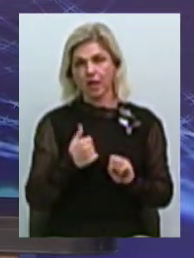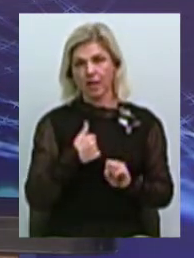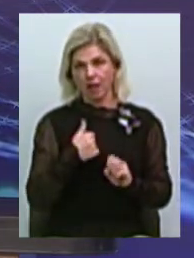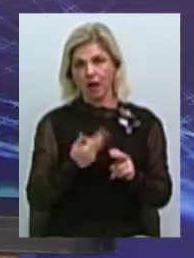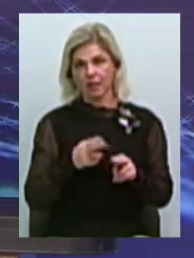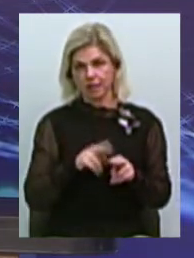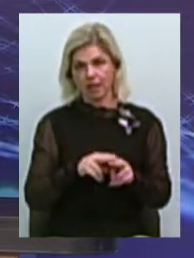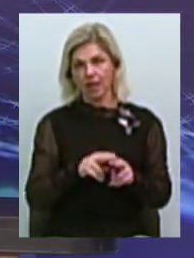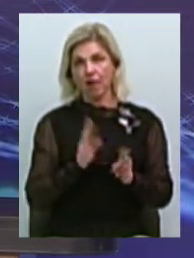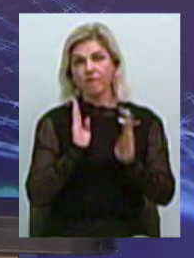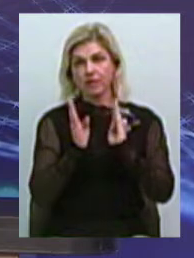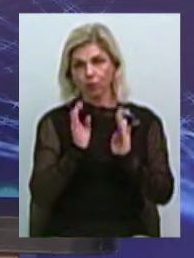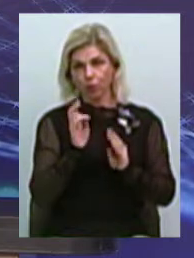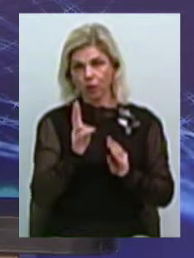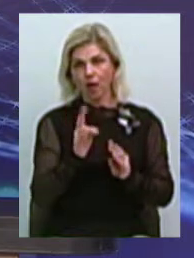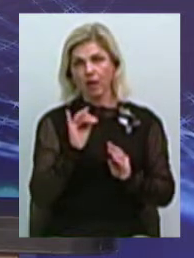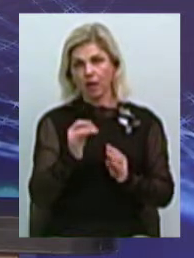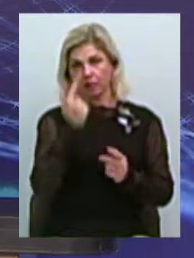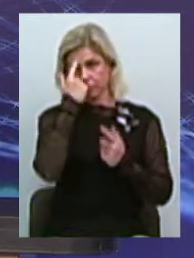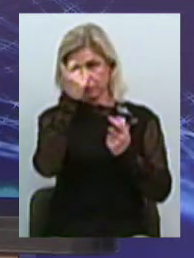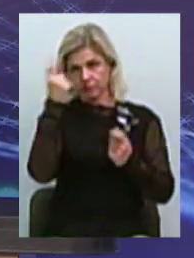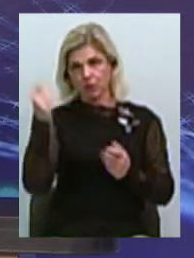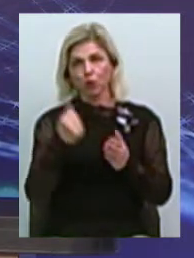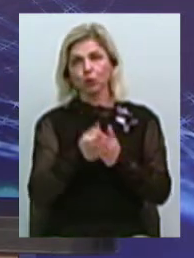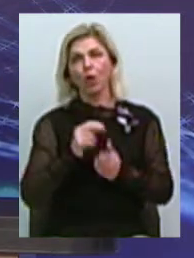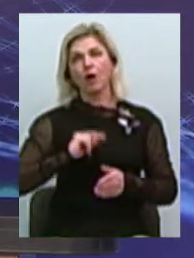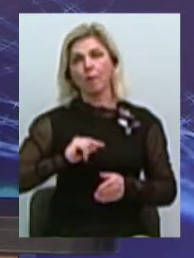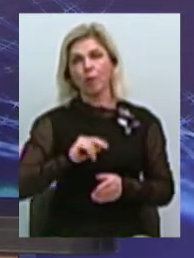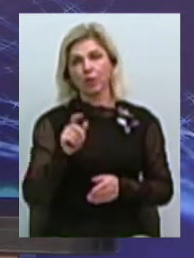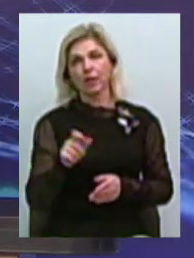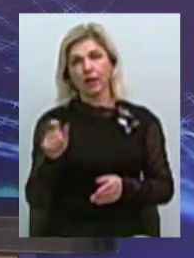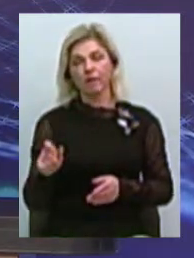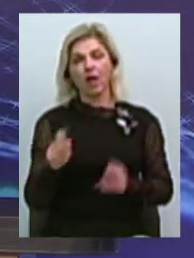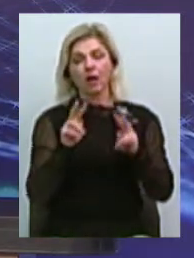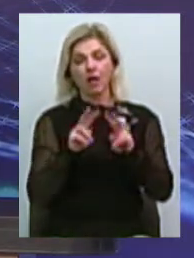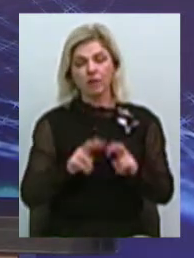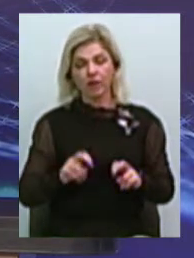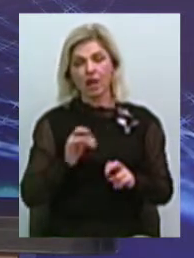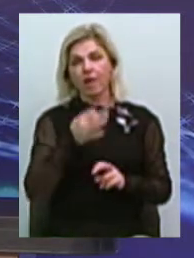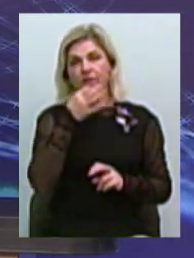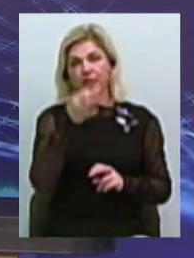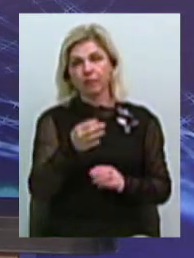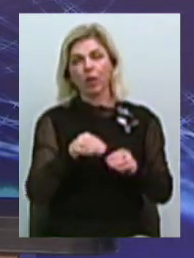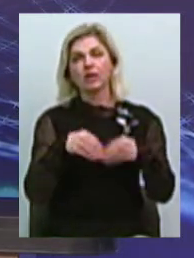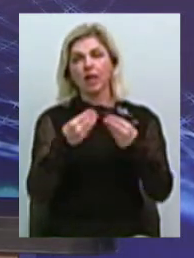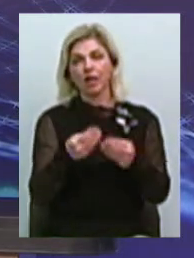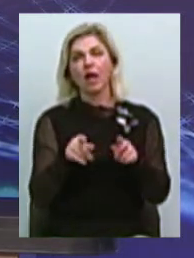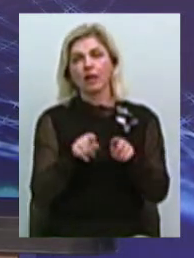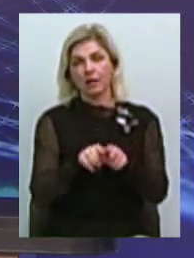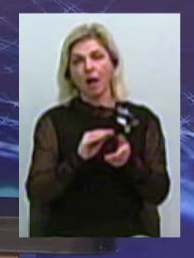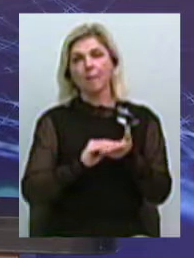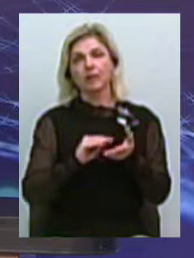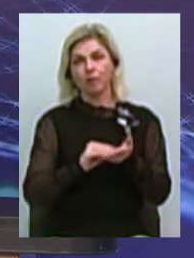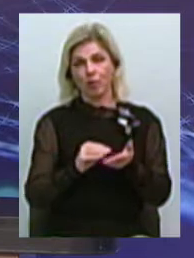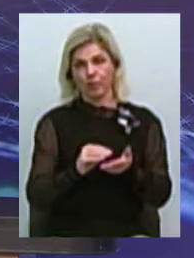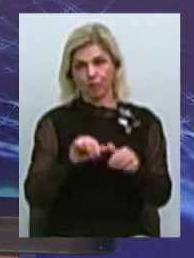сторінки. Довожу до наших співробітників. Ми його розглядаємо і відповідь надаємо так само у письмовому вигляді.